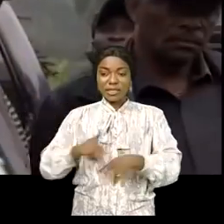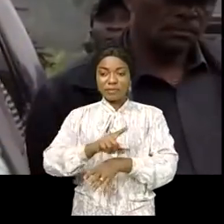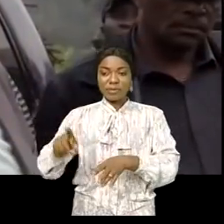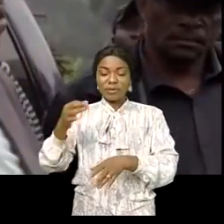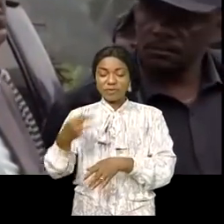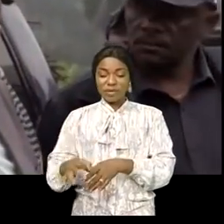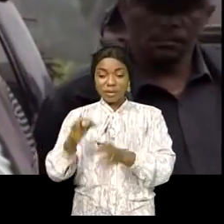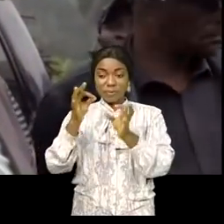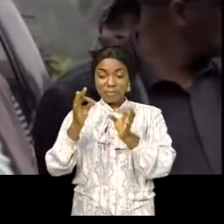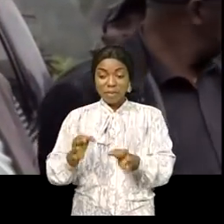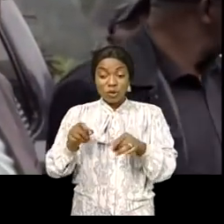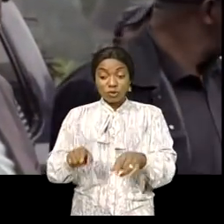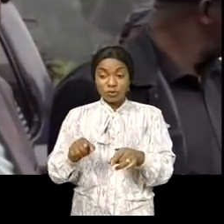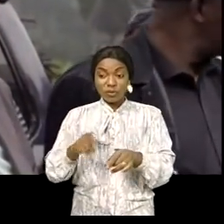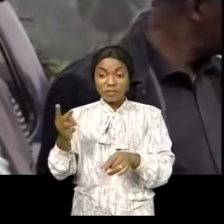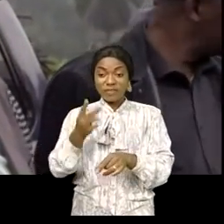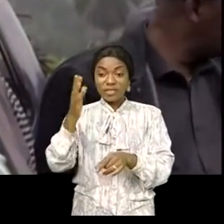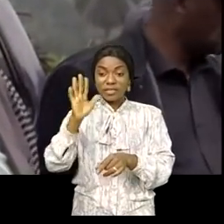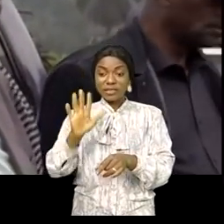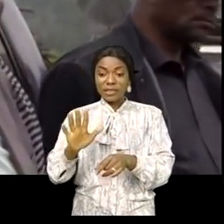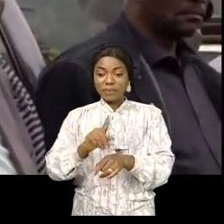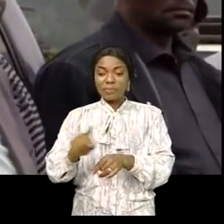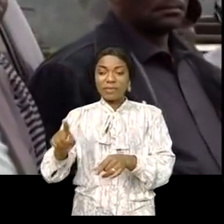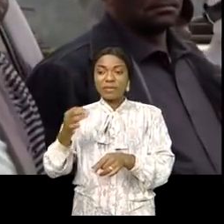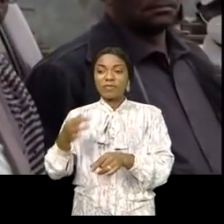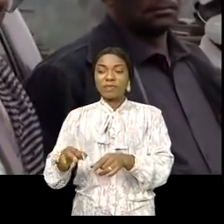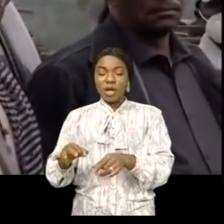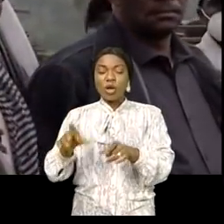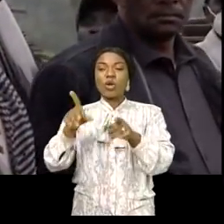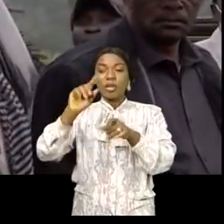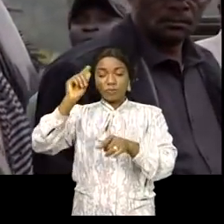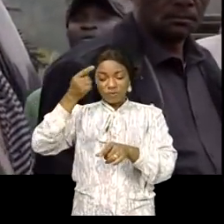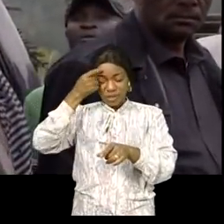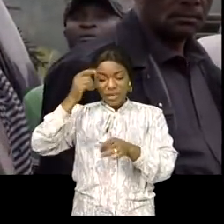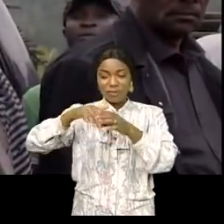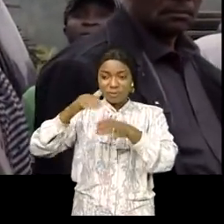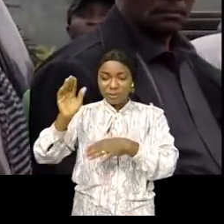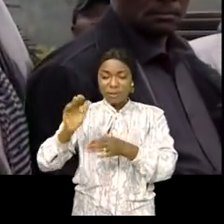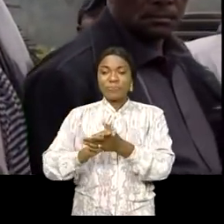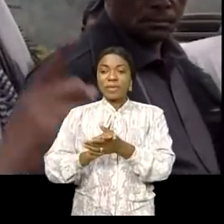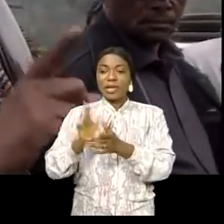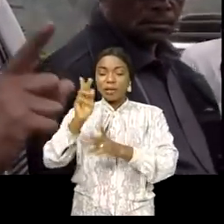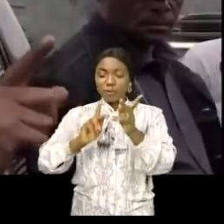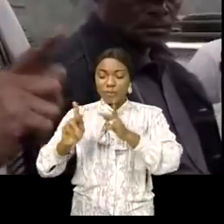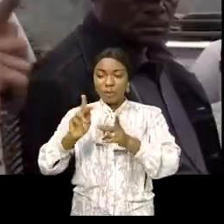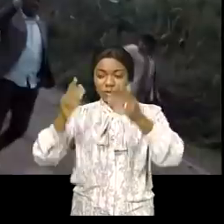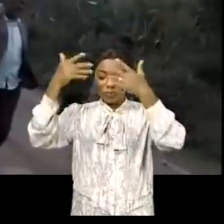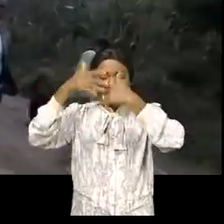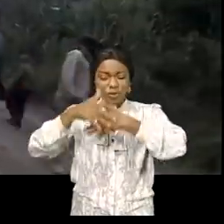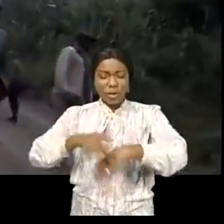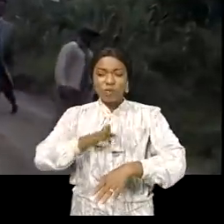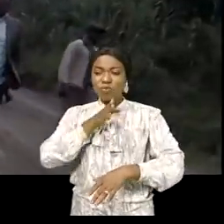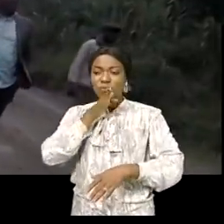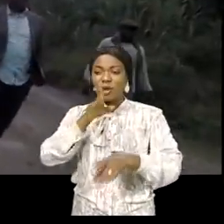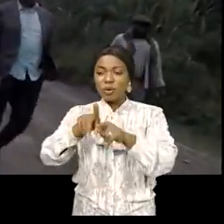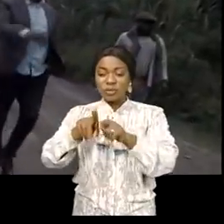Le gouverneur du Sud Kivu, Teongwa Bidjekasi, lui qui vient de sortir la population de Mwenga, d'une nuit sans fin a